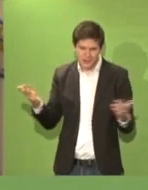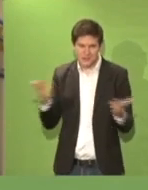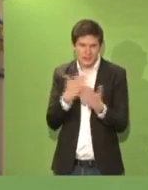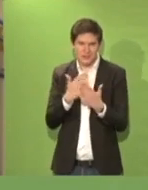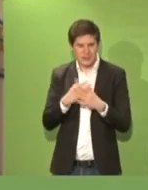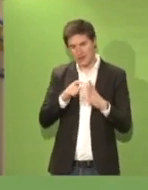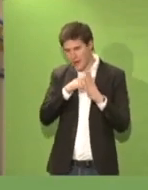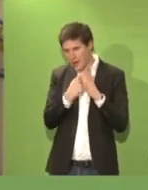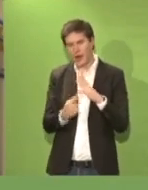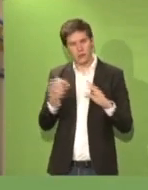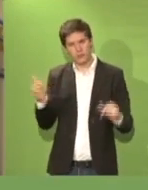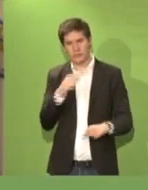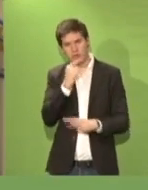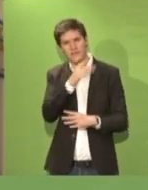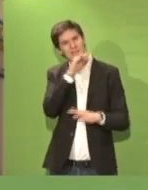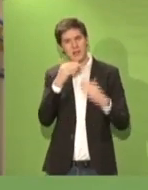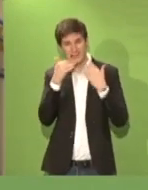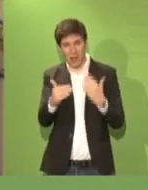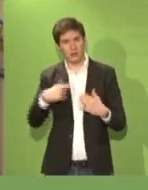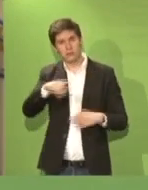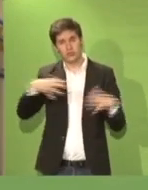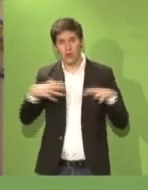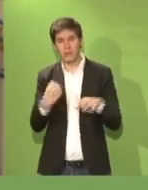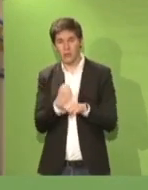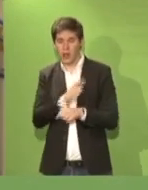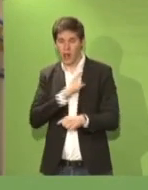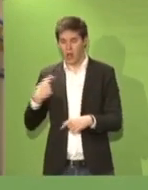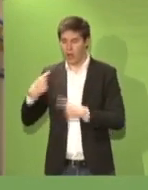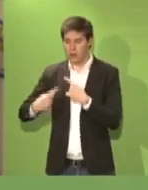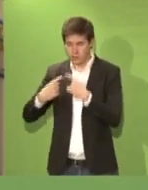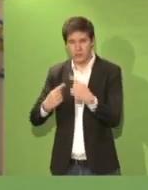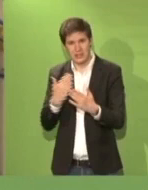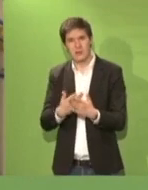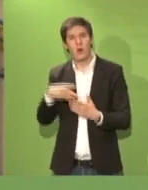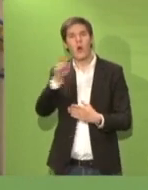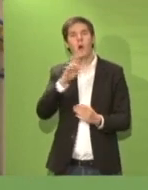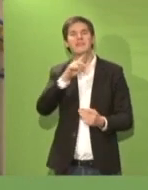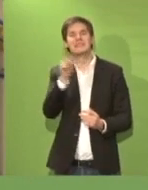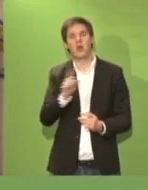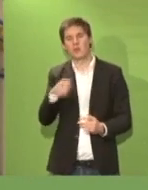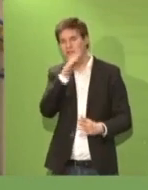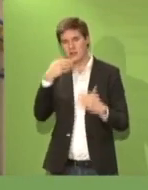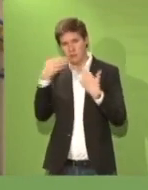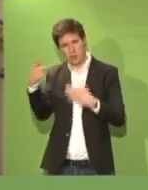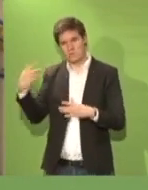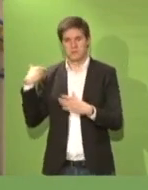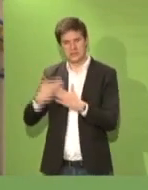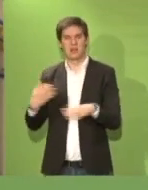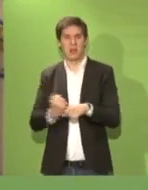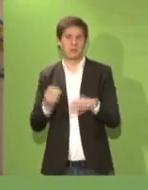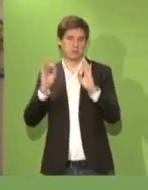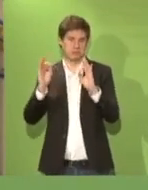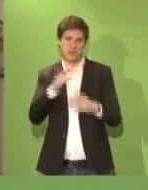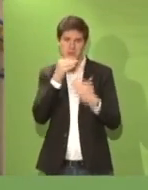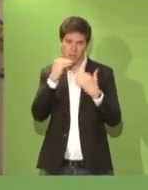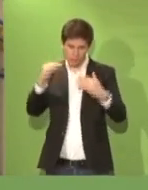vergessen, zu danken. Das war ein längerer Prozess und ich möchte auch ganz besonders nochmal Robert Zion für seine wirklich großartige Mitarbeit an diesem Antrag